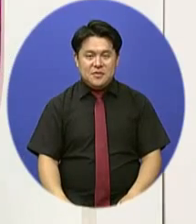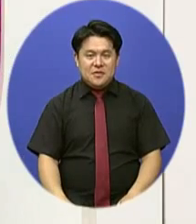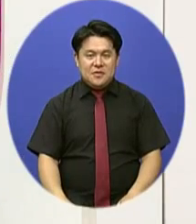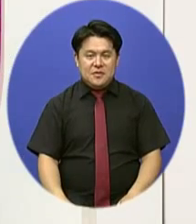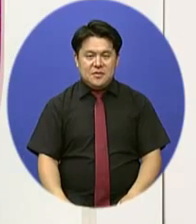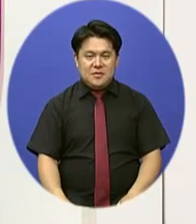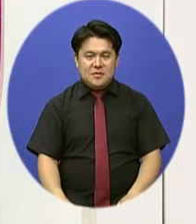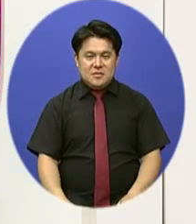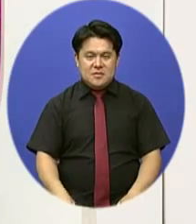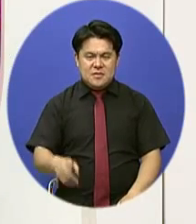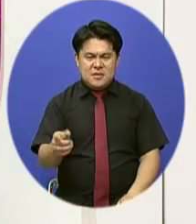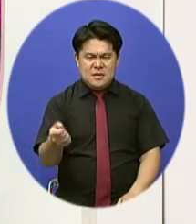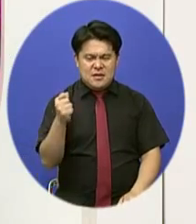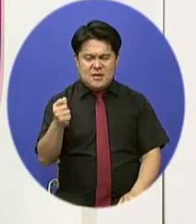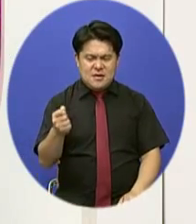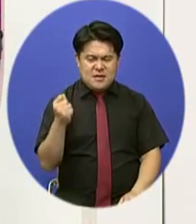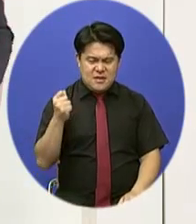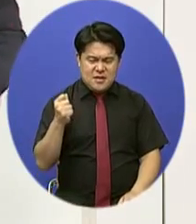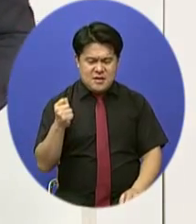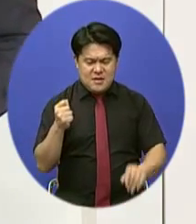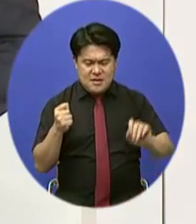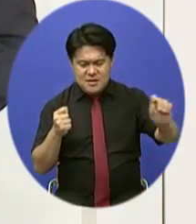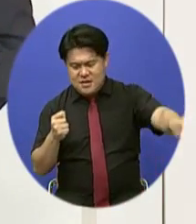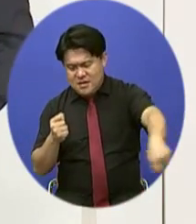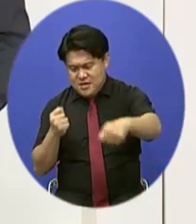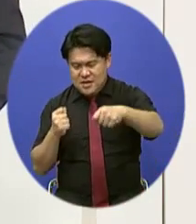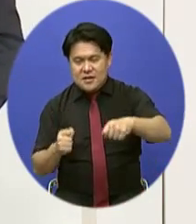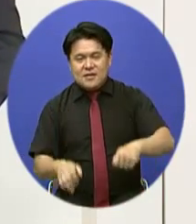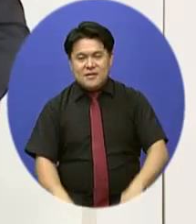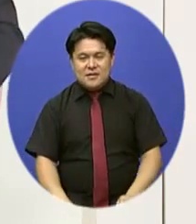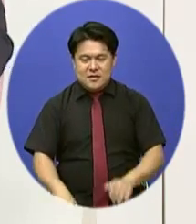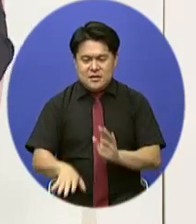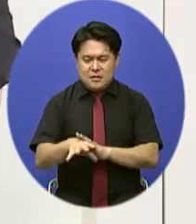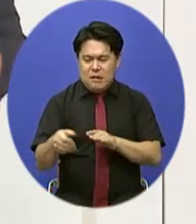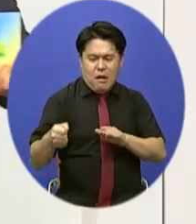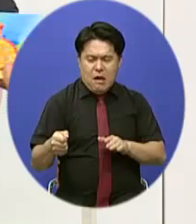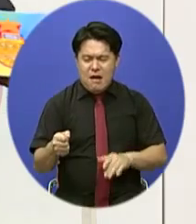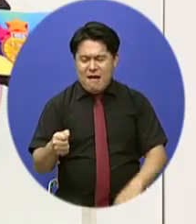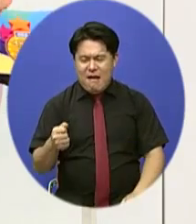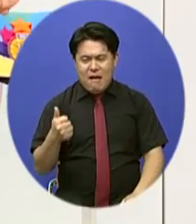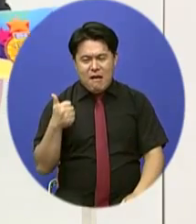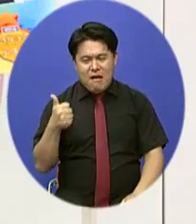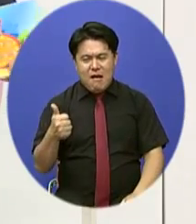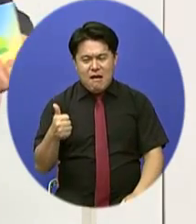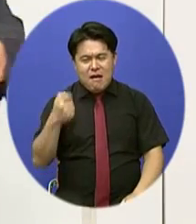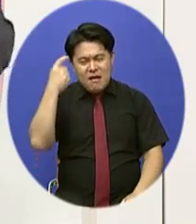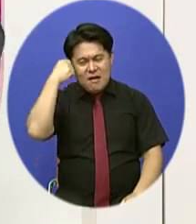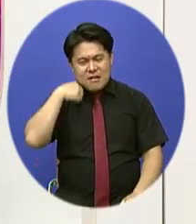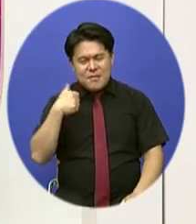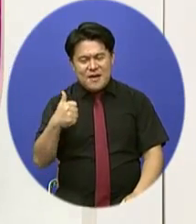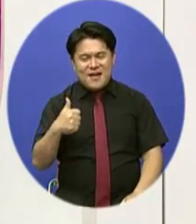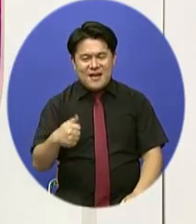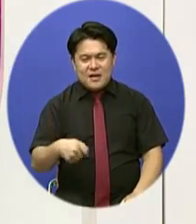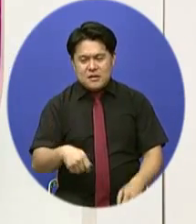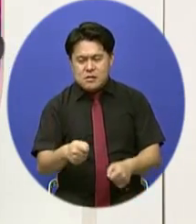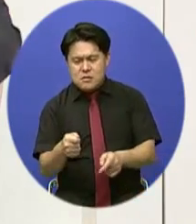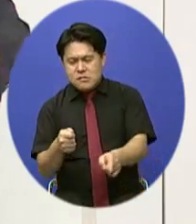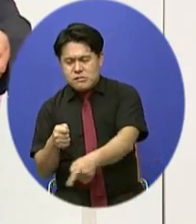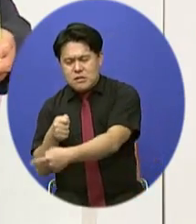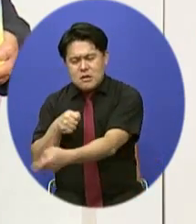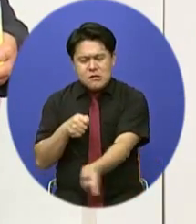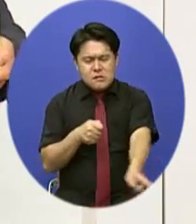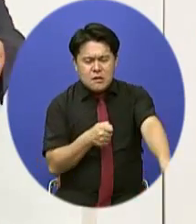이게 저 딱. 네. 올릴 때. 딱 해요. 야. 손맛 좋죠. 이렇게 착 했다가 착 네. 갔다가